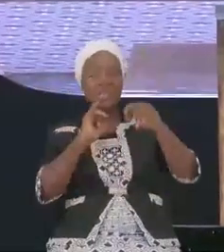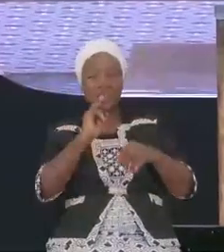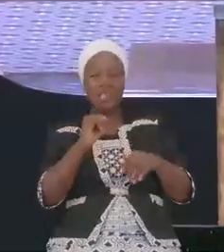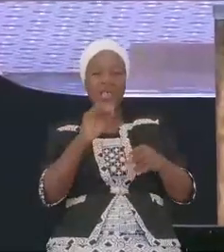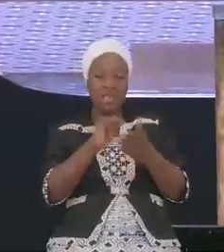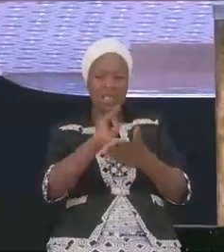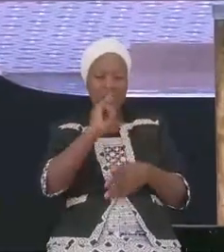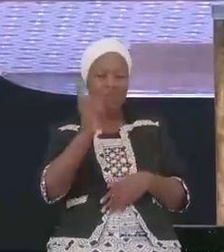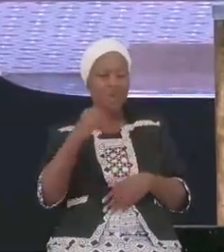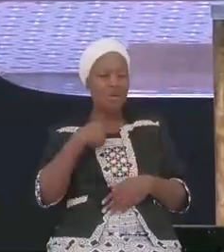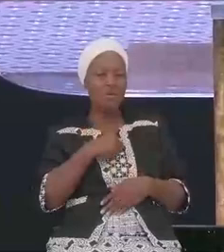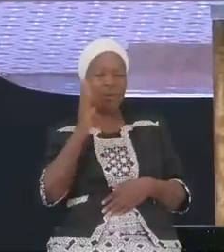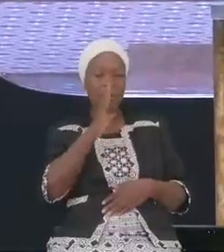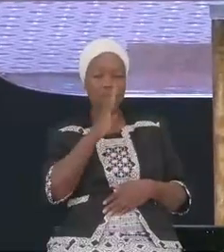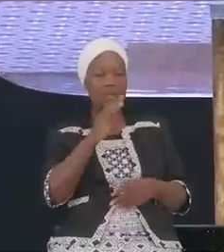serons.